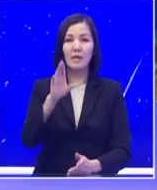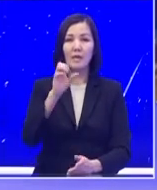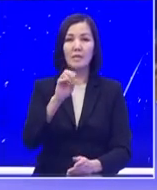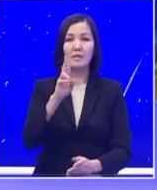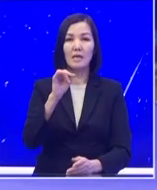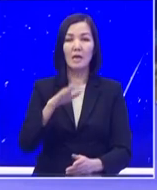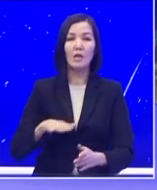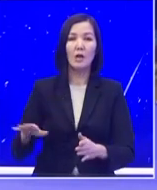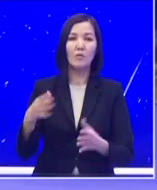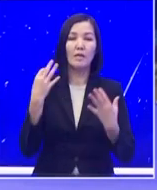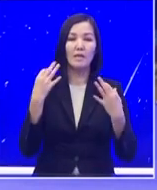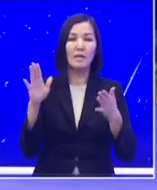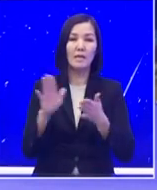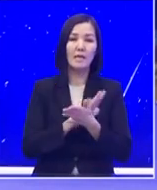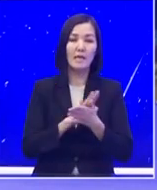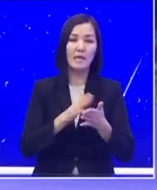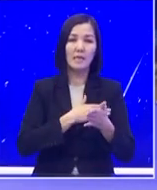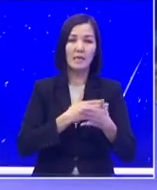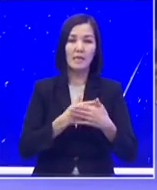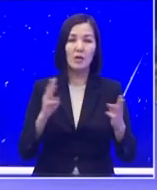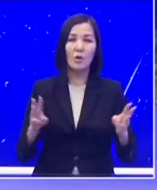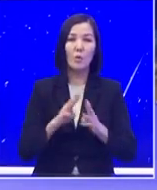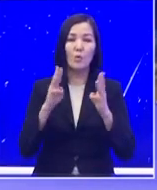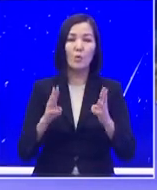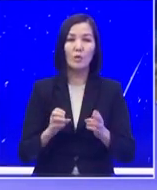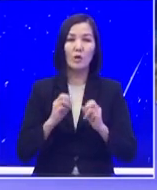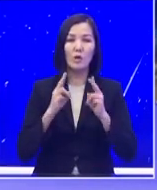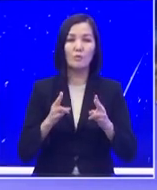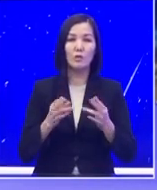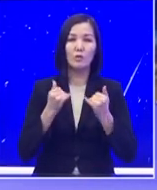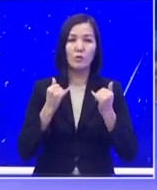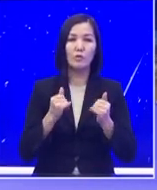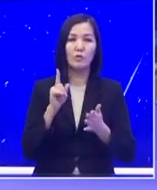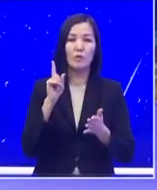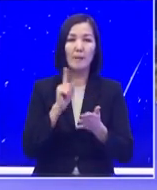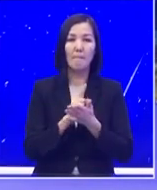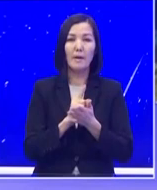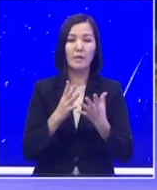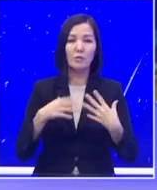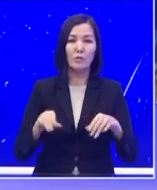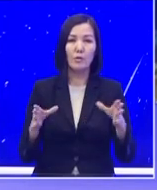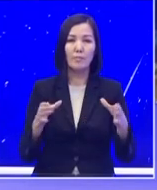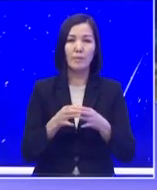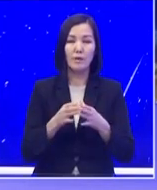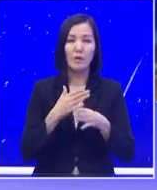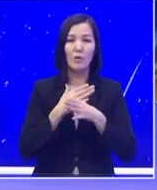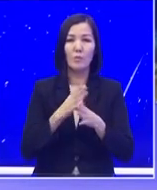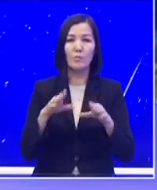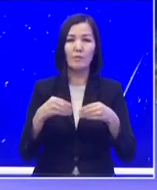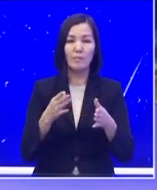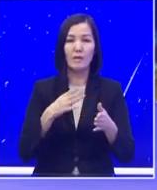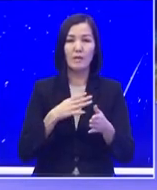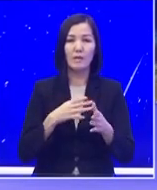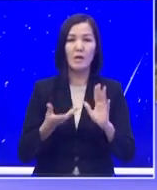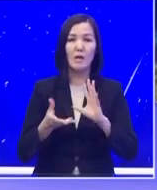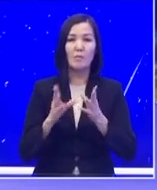Сарқан ауданының еріктілері өрт қауіпсіздігі үшін Барыс қоғамдық бірлестігінің төтенше жағдайлар бөлімі қызметкерлеріне көмегі көп. Аудан